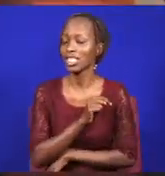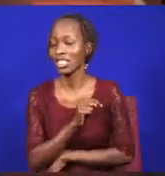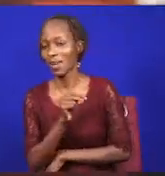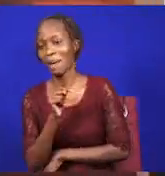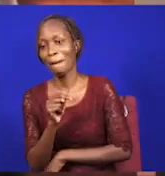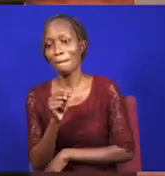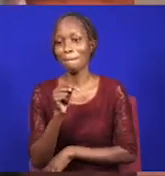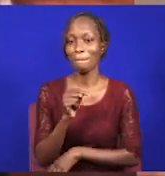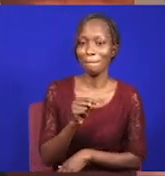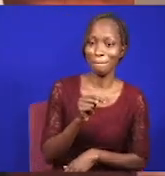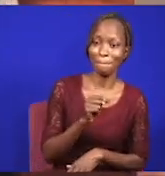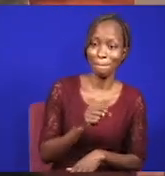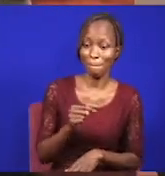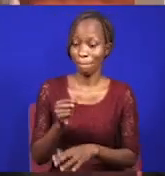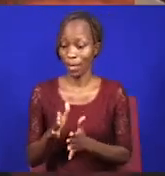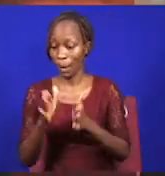Jiwe kubwa